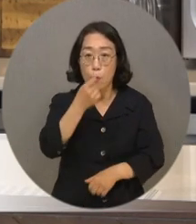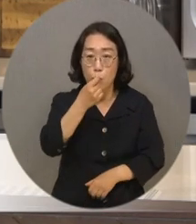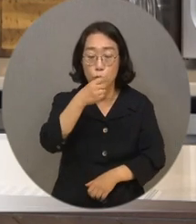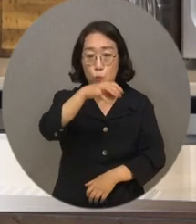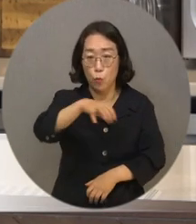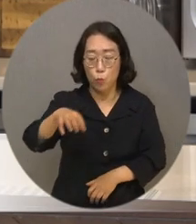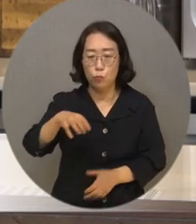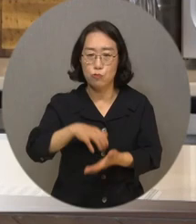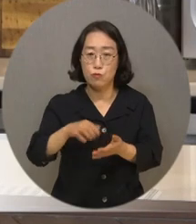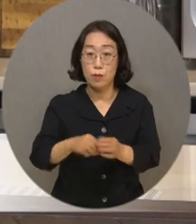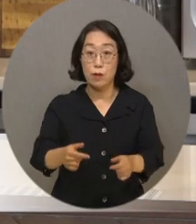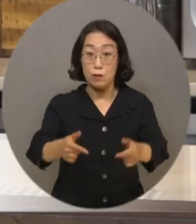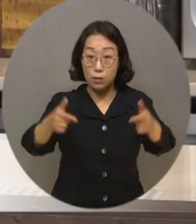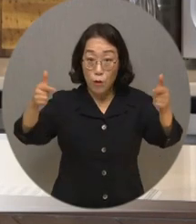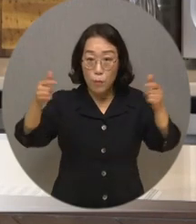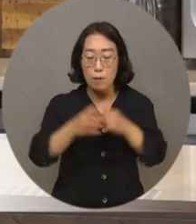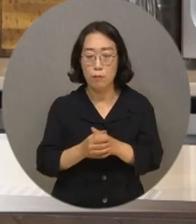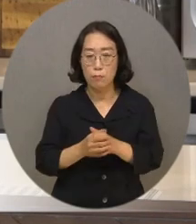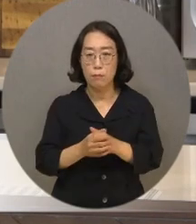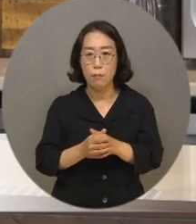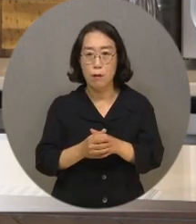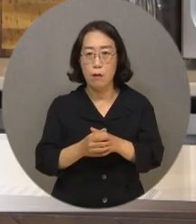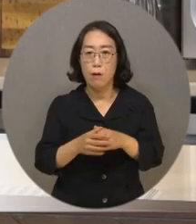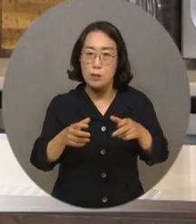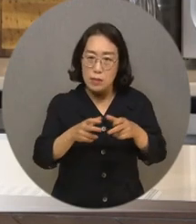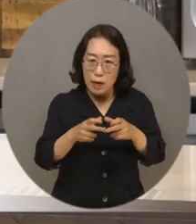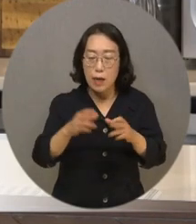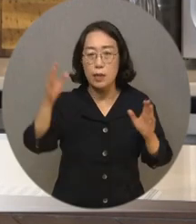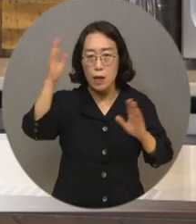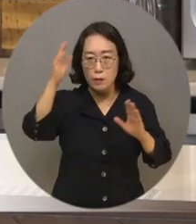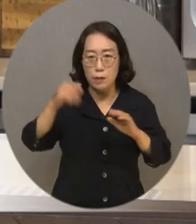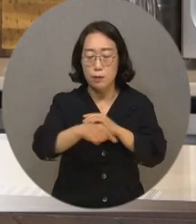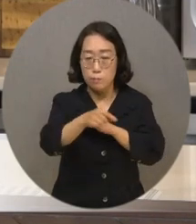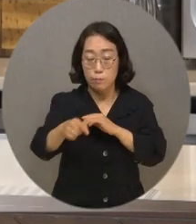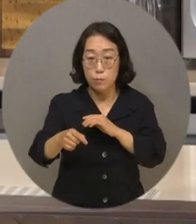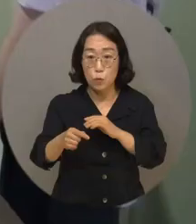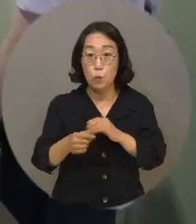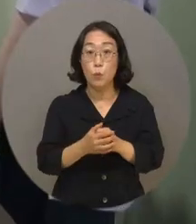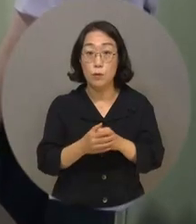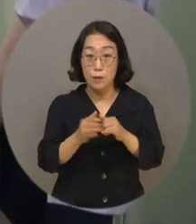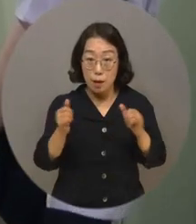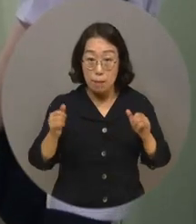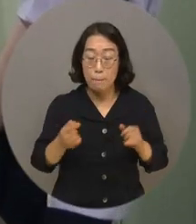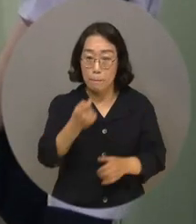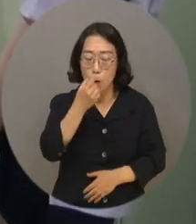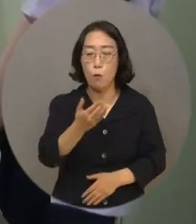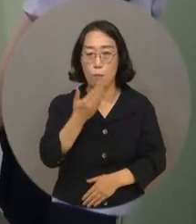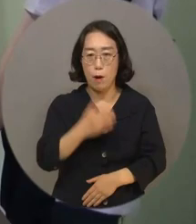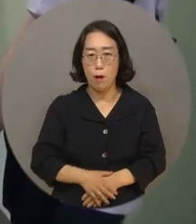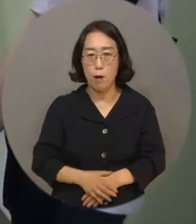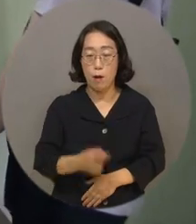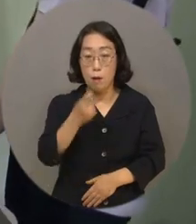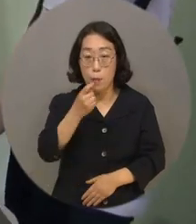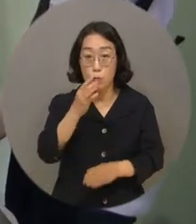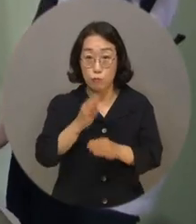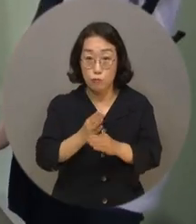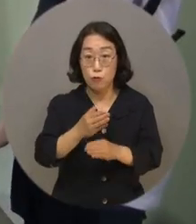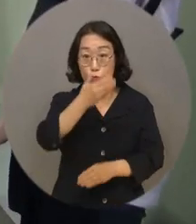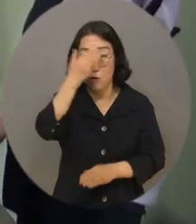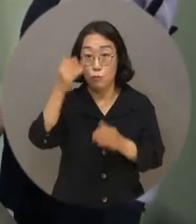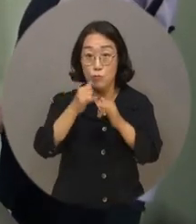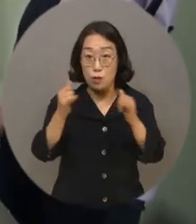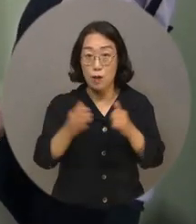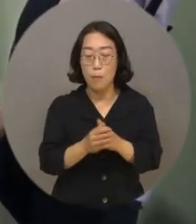좀 더 많아진다면 좀 더 많은 아이들이 참여할 수 있다고 생각합니다. 교육에 참여하고 있는 청년들은